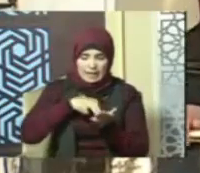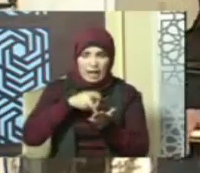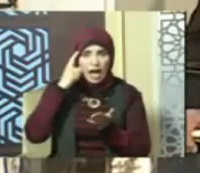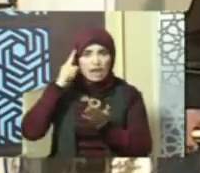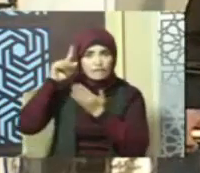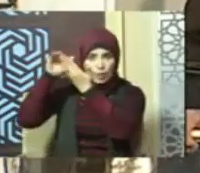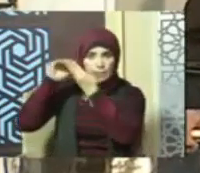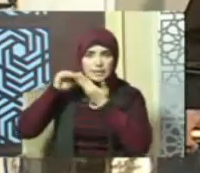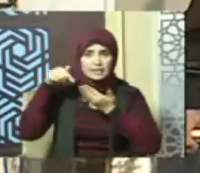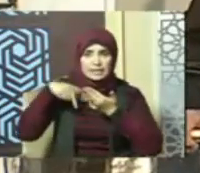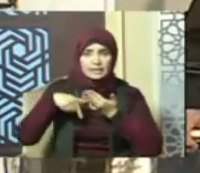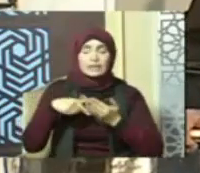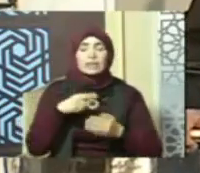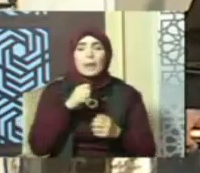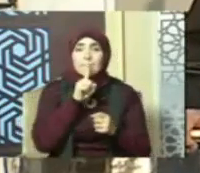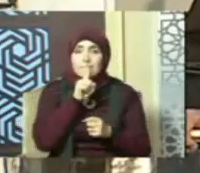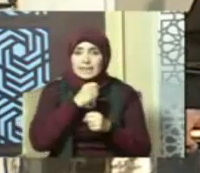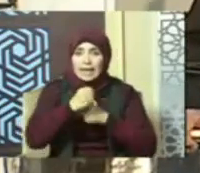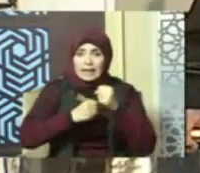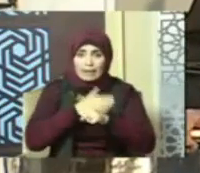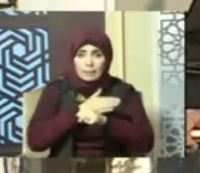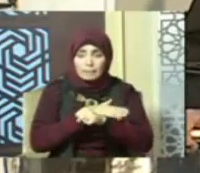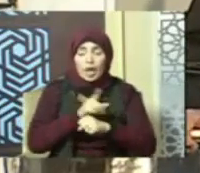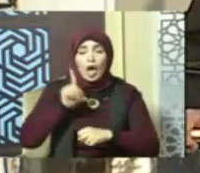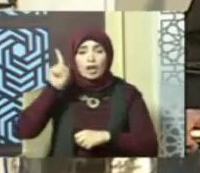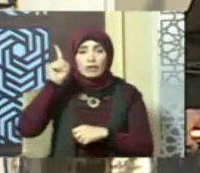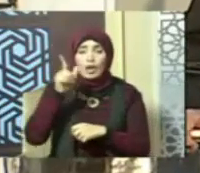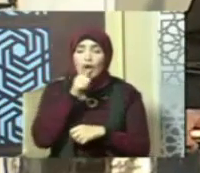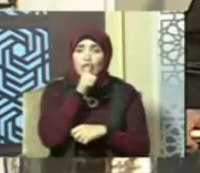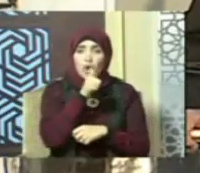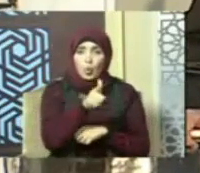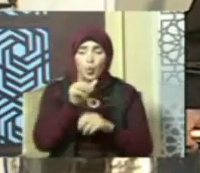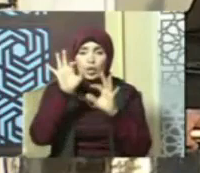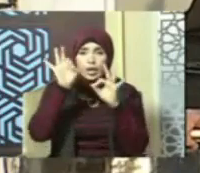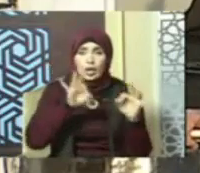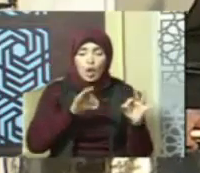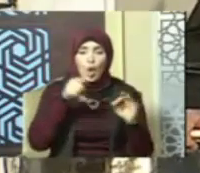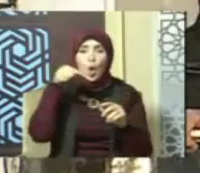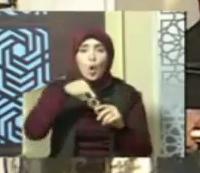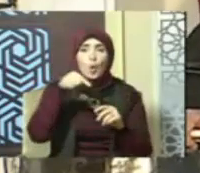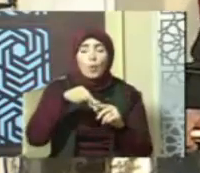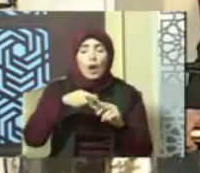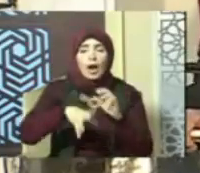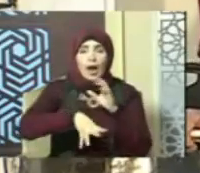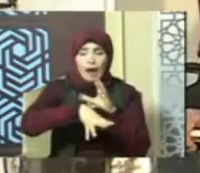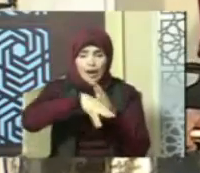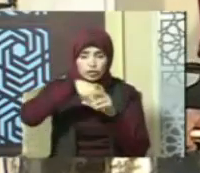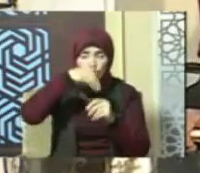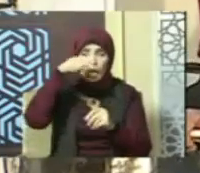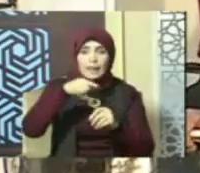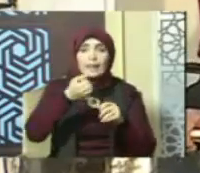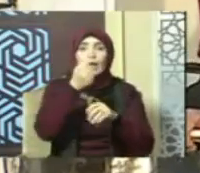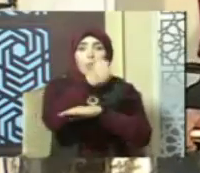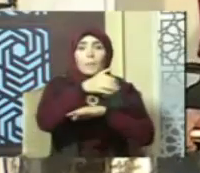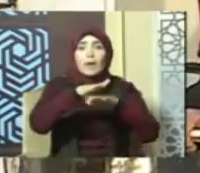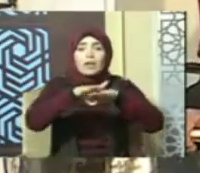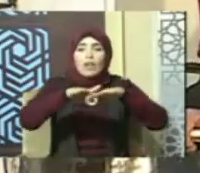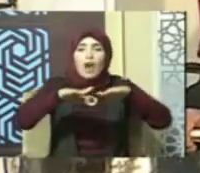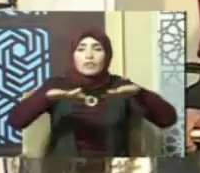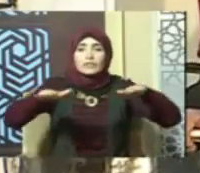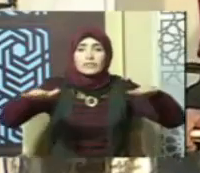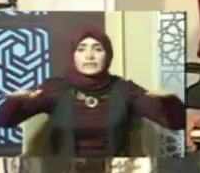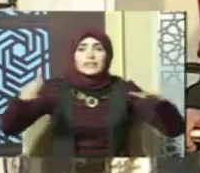الحق سبحانه: هو الذي جعل لكم الأرض ذلولا، سهلة